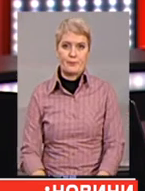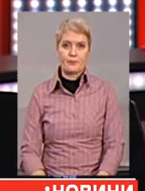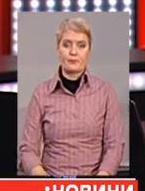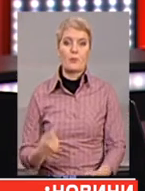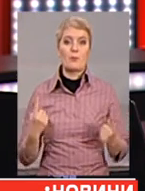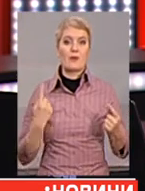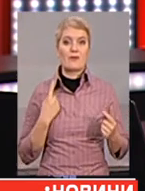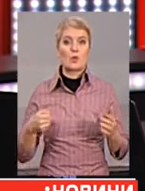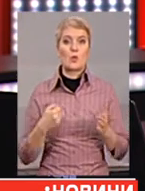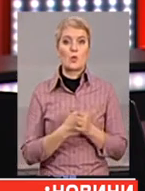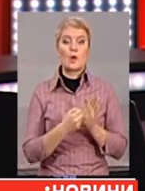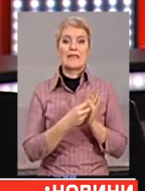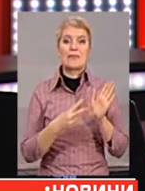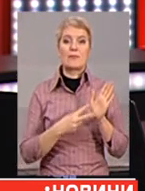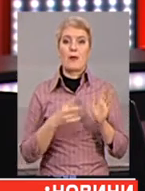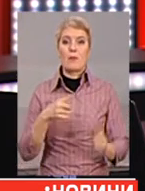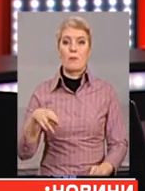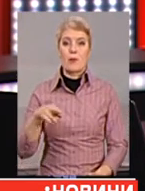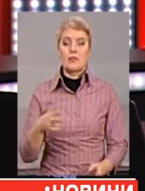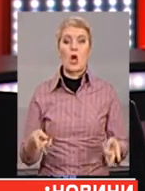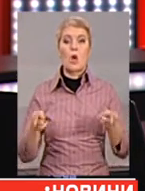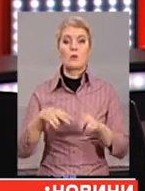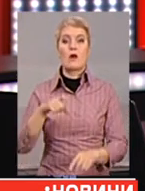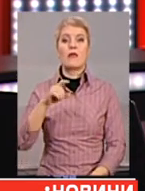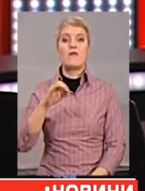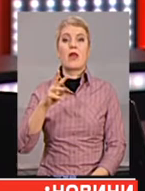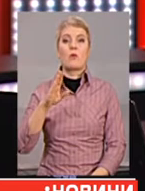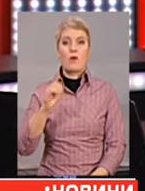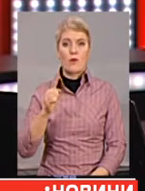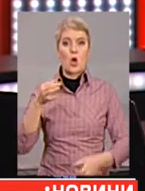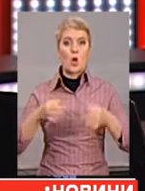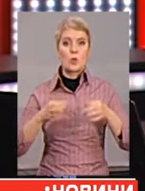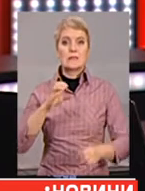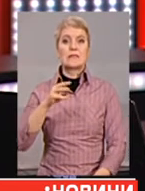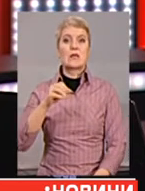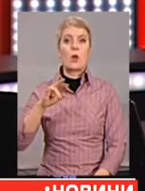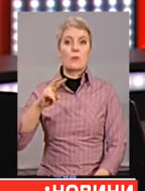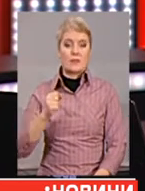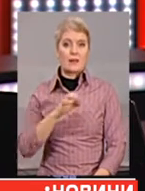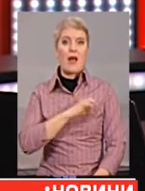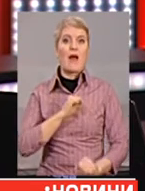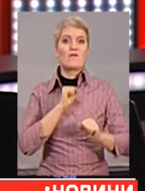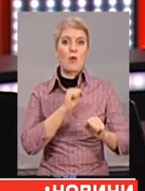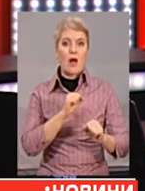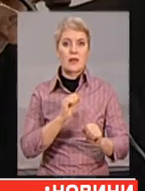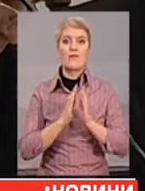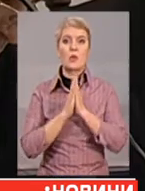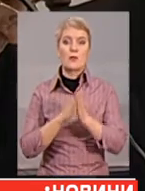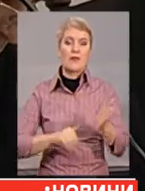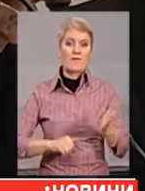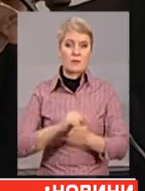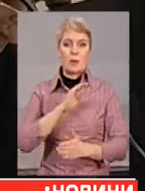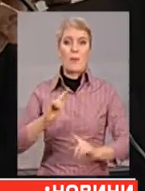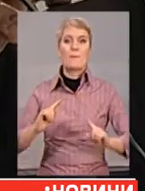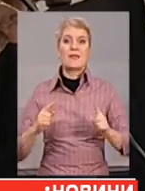Під вартою до 17 березня залишив Олександра Єфремова суд Старобільська. Адвокатам у клопотанні відмовили. Нагадаю, під вартою колишній